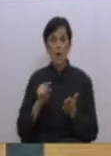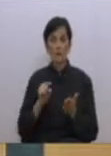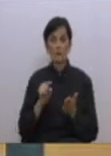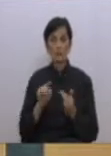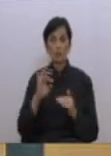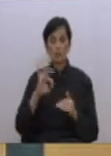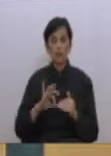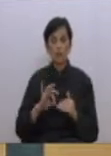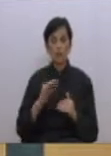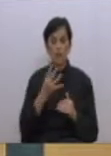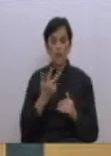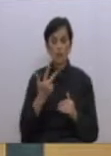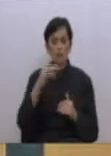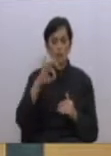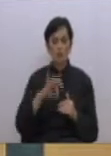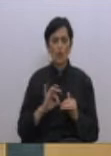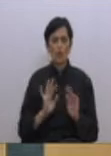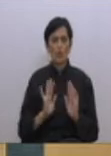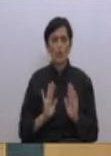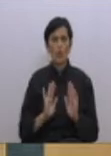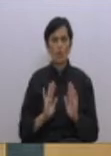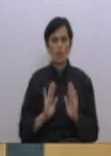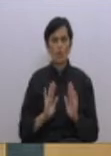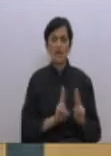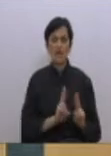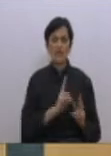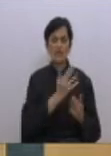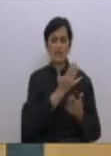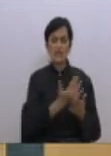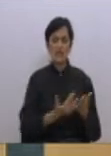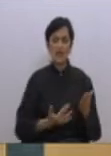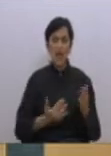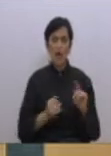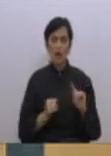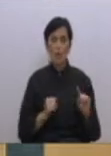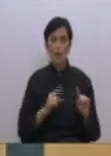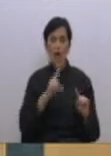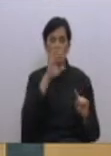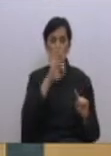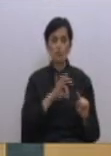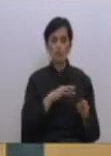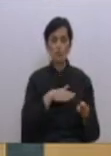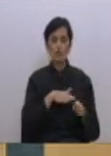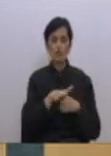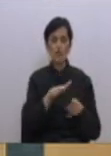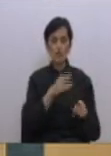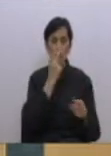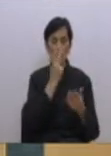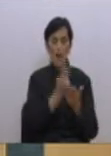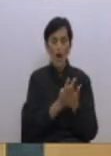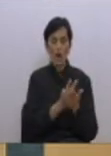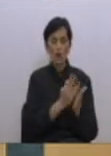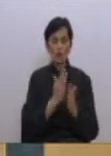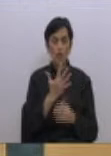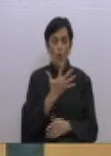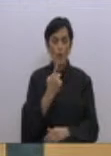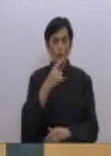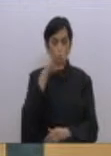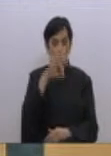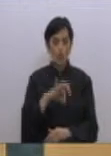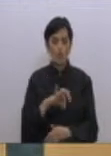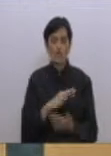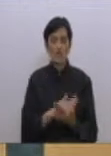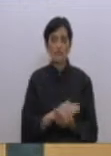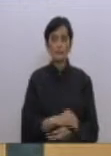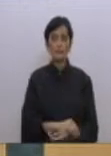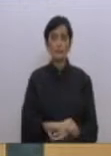პროცენტი არის 43%, ხოლო სტანდარტულების 100%-იანი შესრულებული მოჩვენებელი 51% შეადგენს.